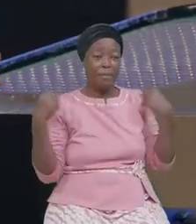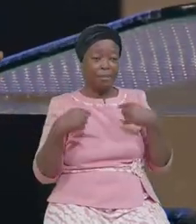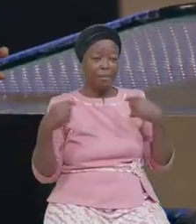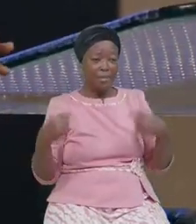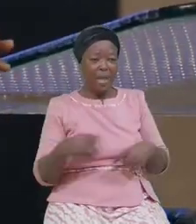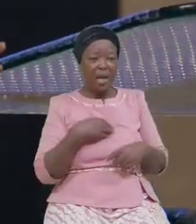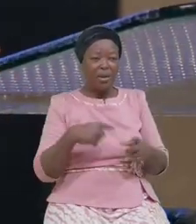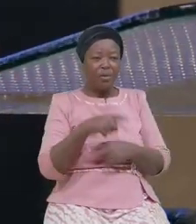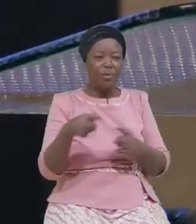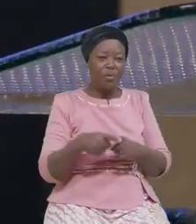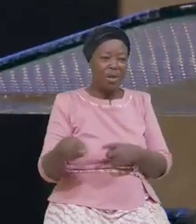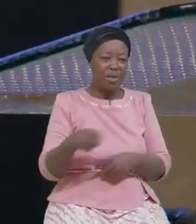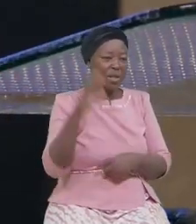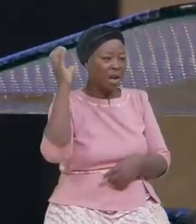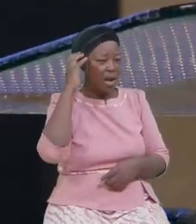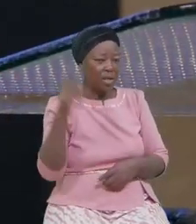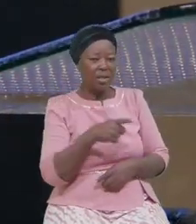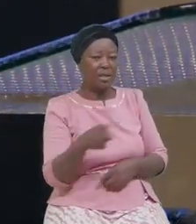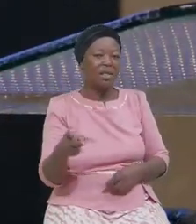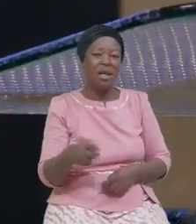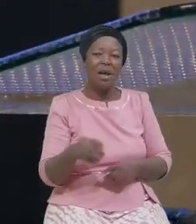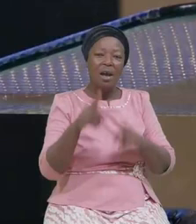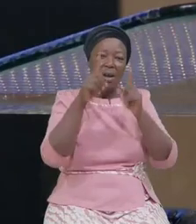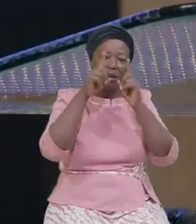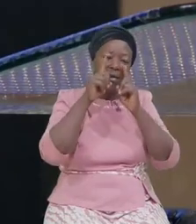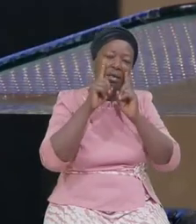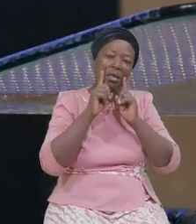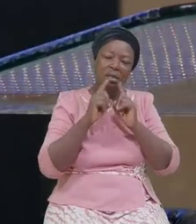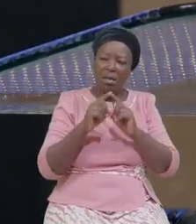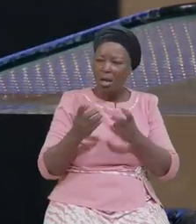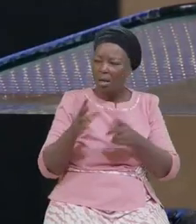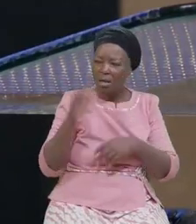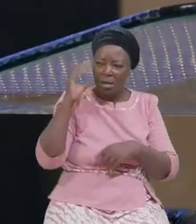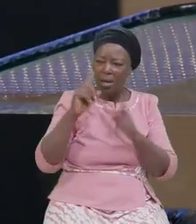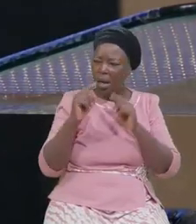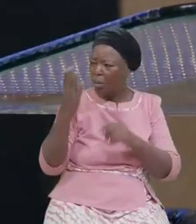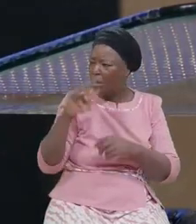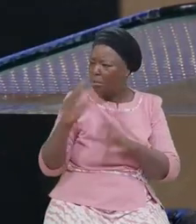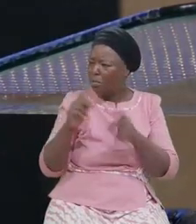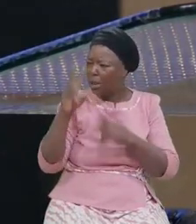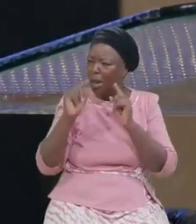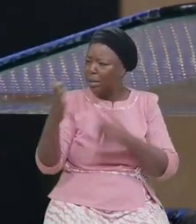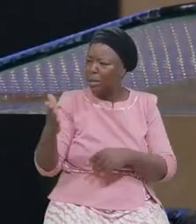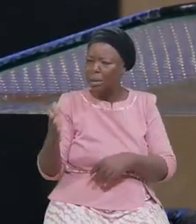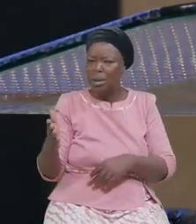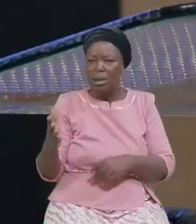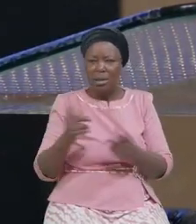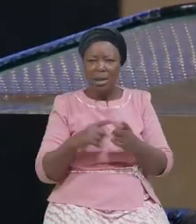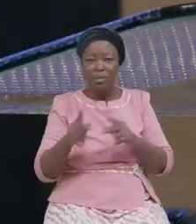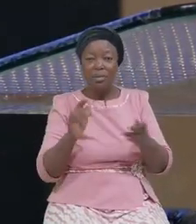entendit leurs supplications. Il a entendu leurs supplications. Ah, pourquoi mon peuple pleure là-bas? Le peuple que tu as